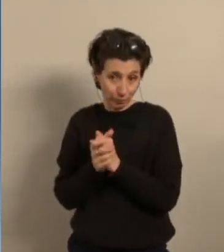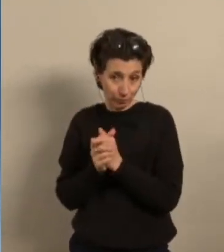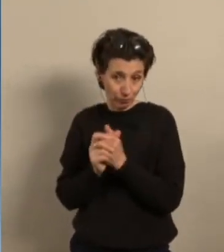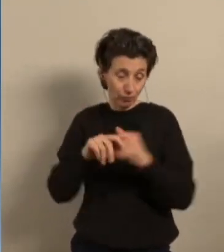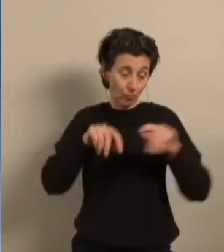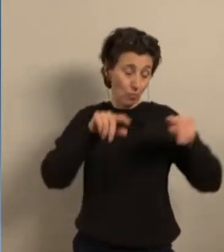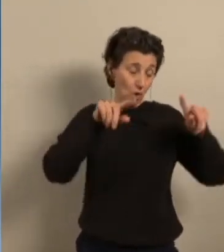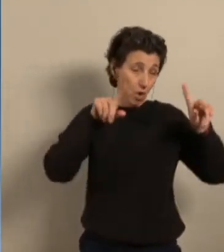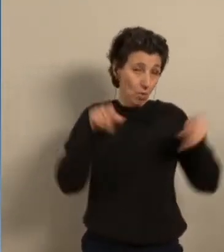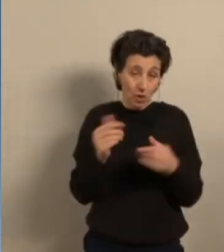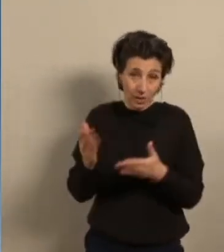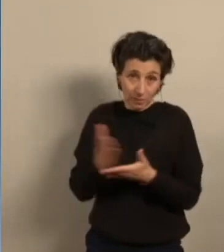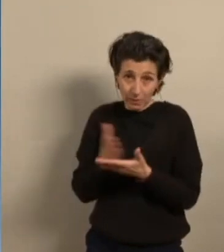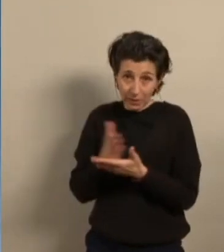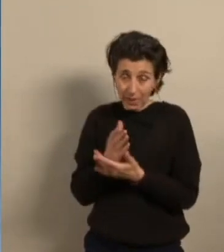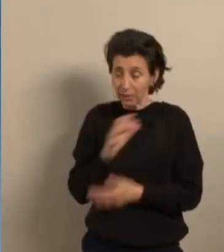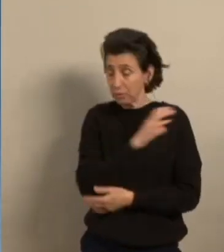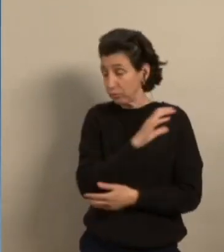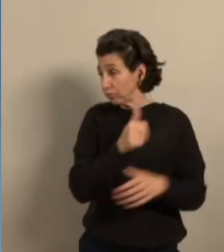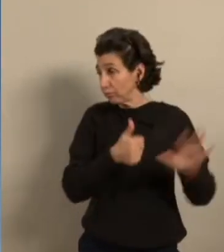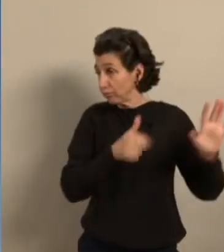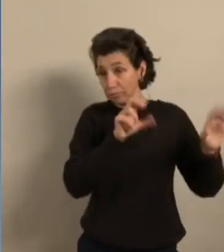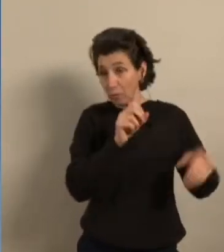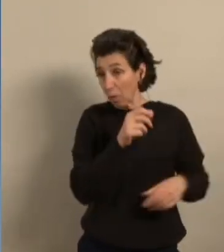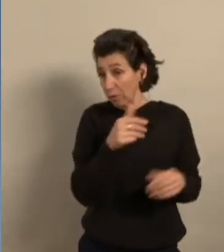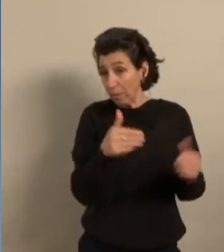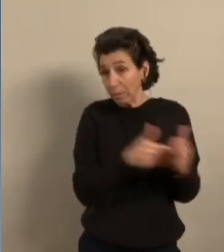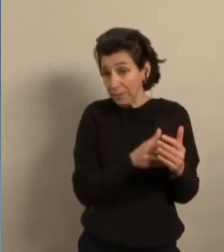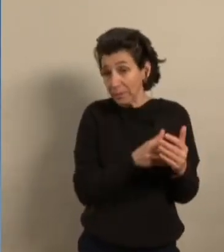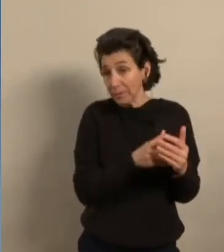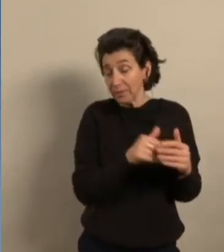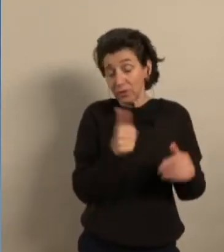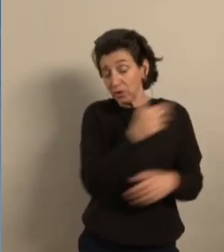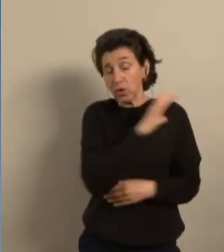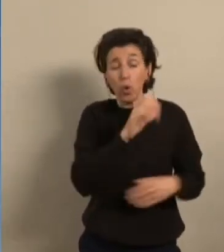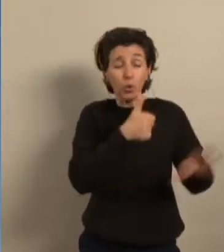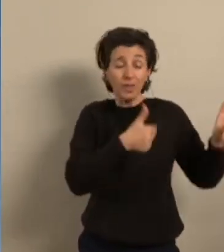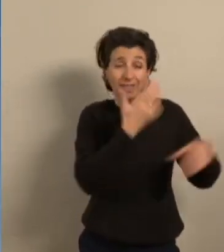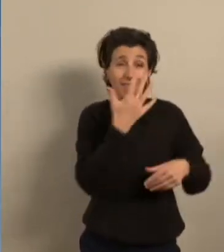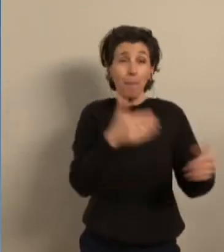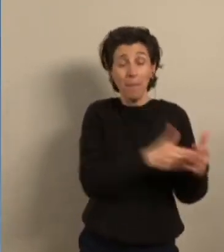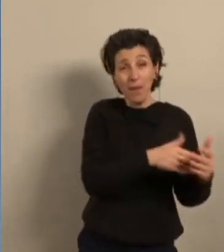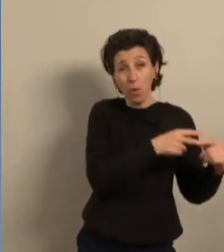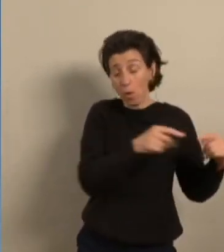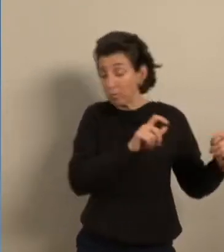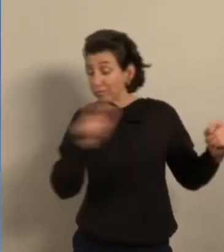260 euros, vous prévoyez au budget prévisionnel 2023 202 660 euros,